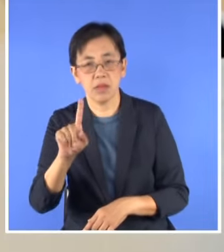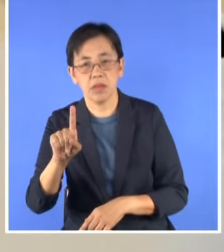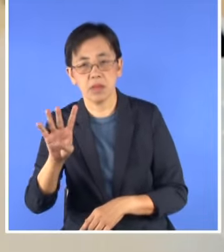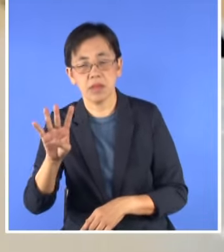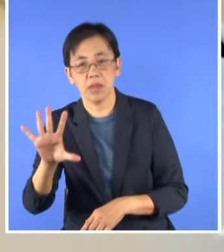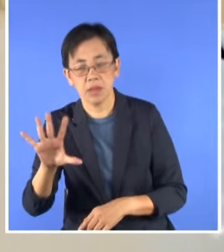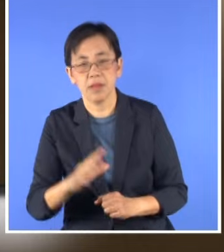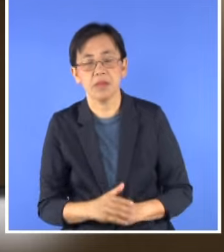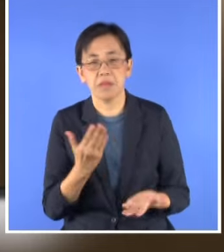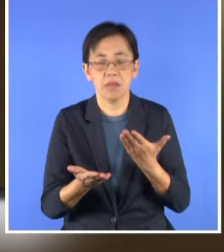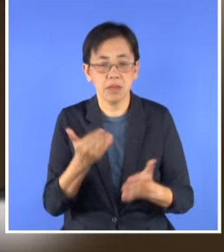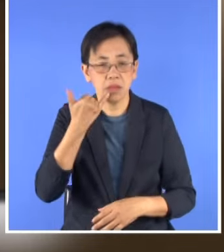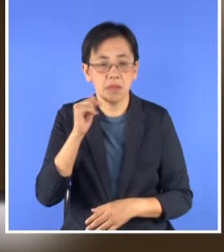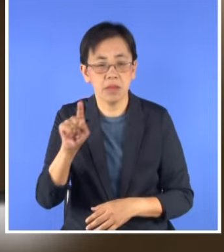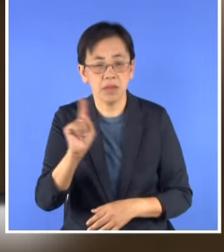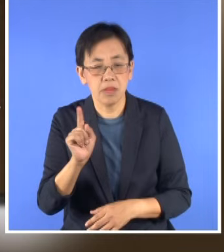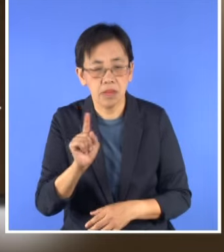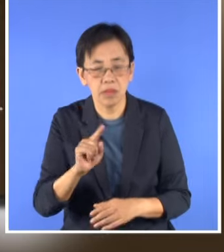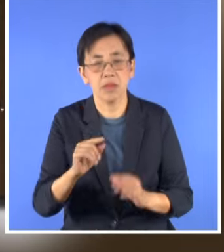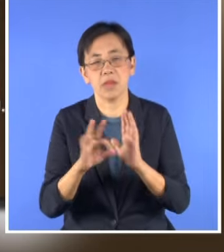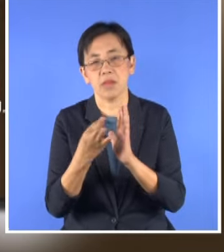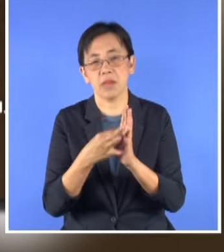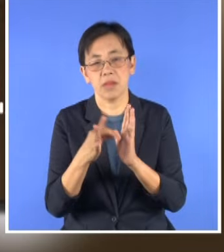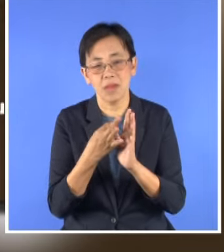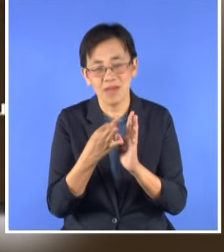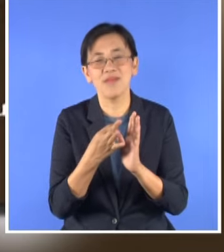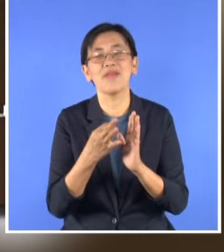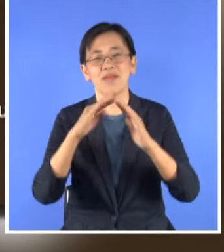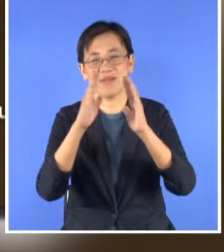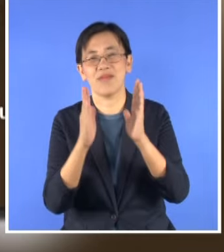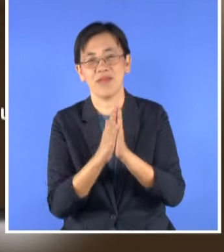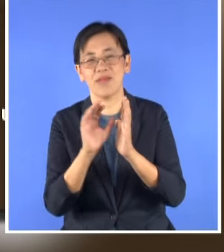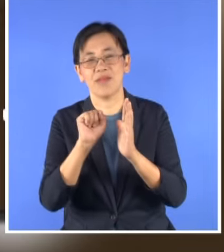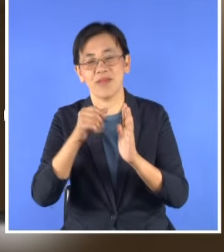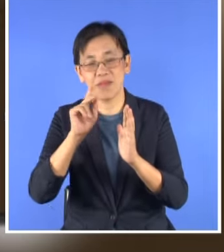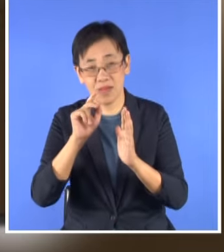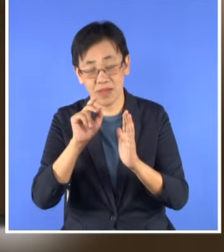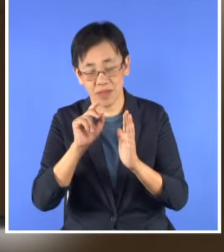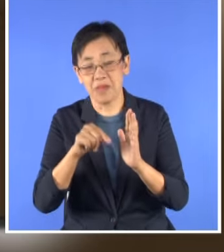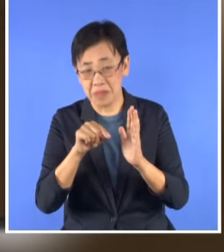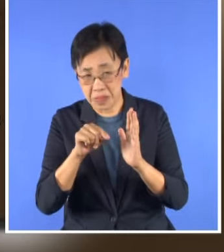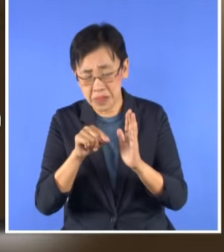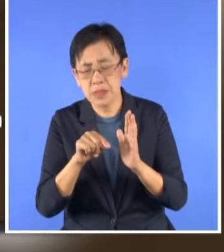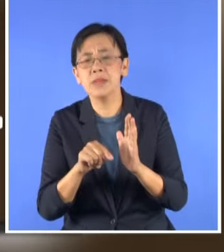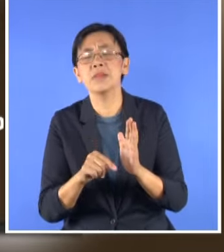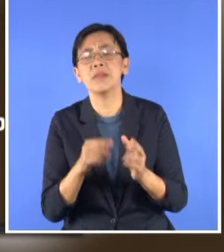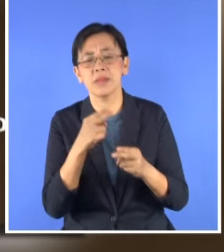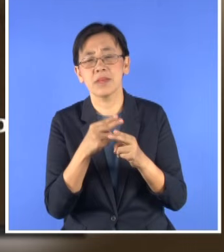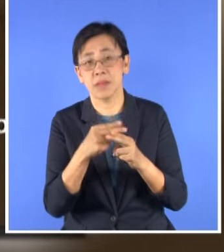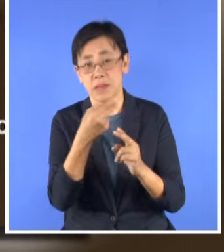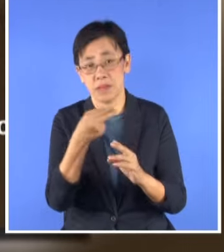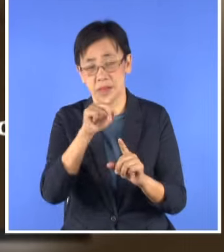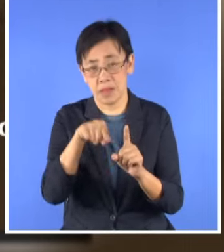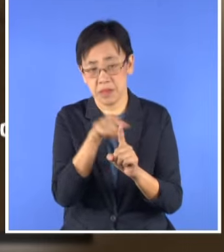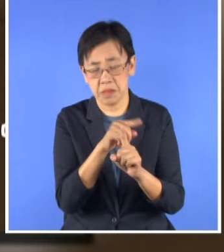095494145หรือสอบถามรายละเอียดเพิ่มเติมที่ Facebook สวนแก้วเฟสติวัดนะคะเป็นภาษาอังกฤษนะถ้าใครจองไม่ทันก็ยังมีเม